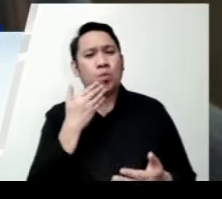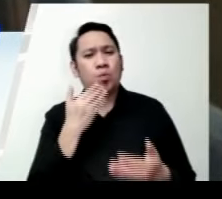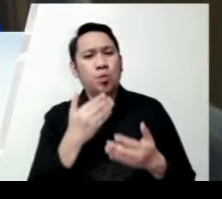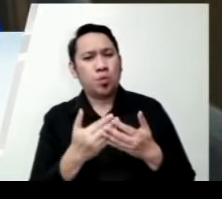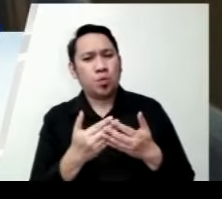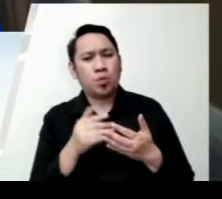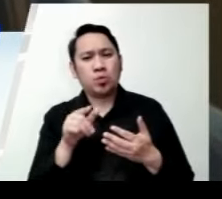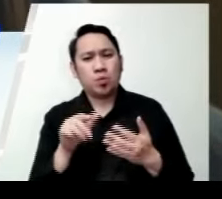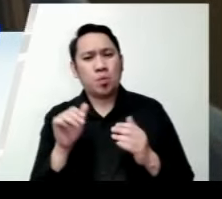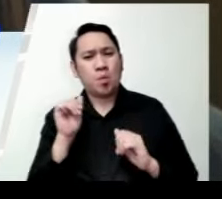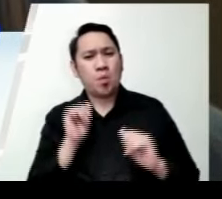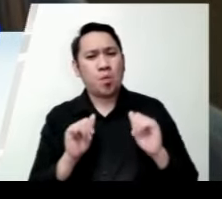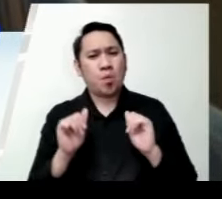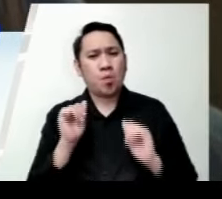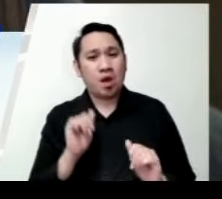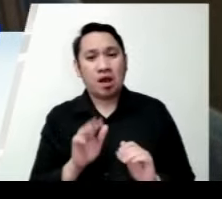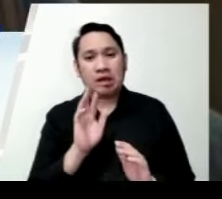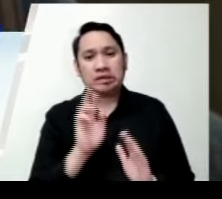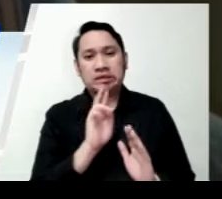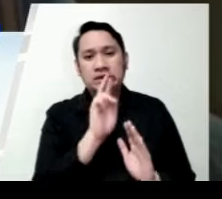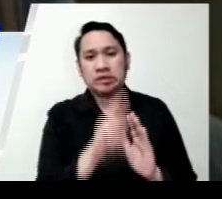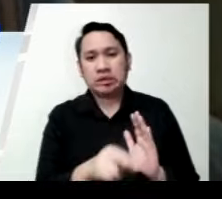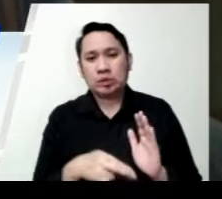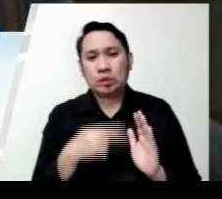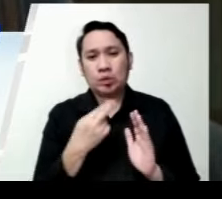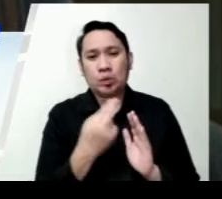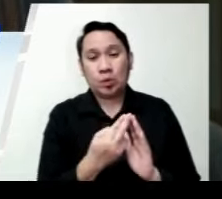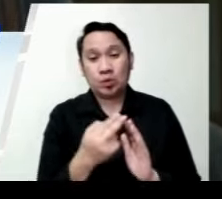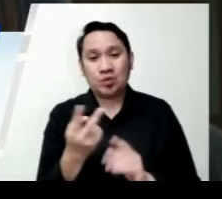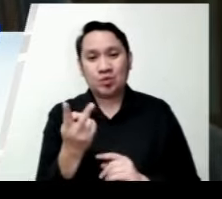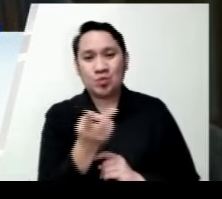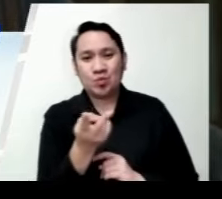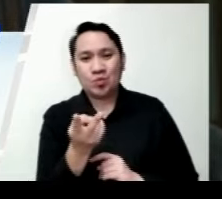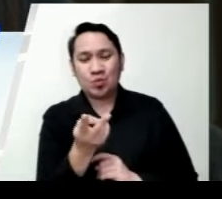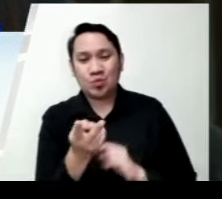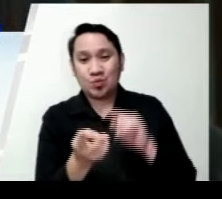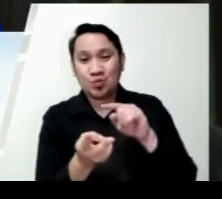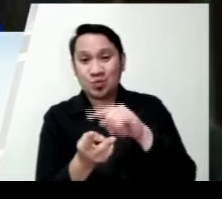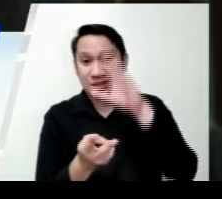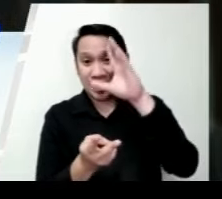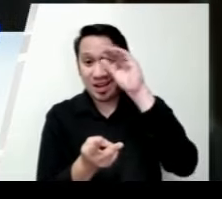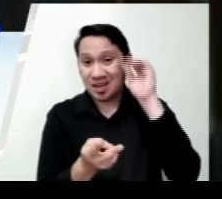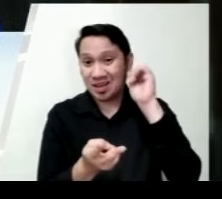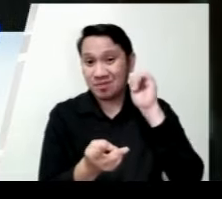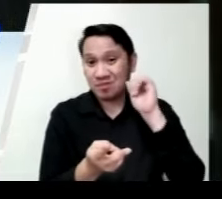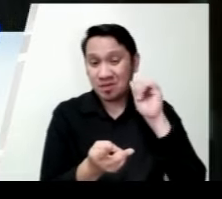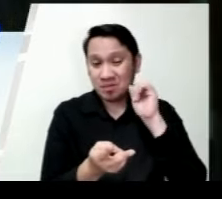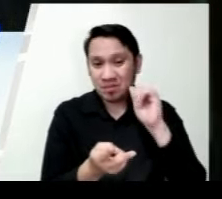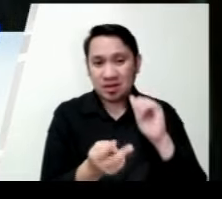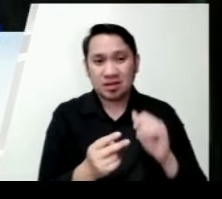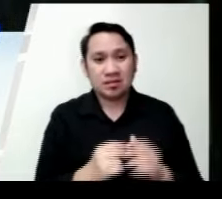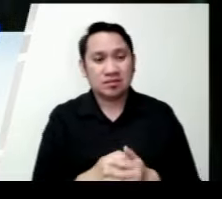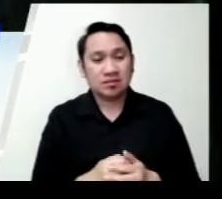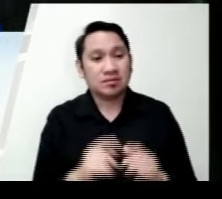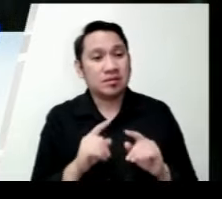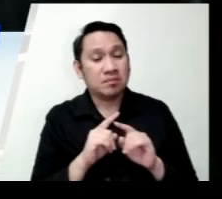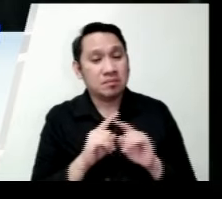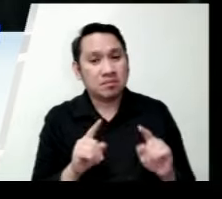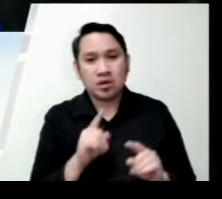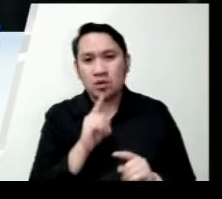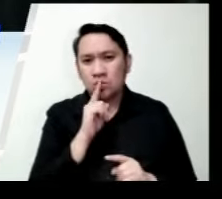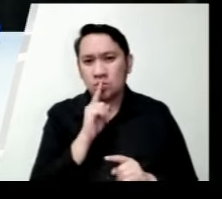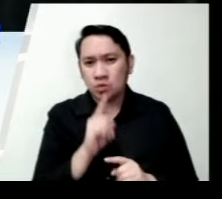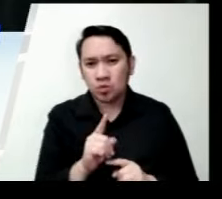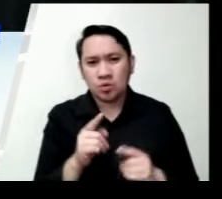sa pagganap ni David Licalco as Hiroshi. Pero kung may isang tao raw na sobrang natutuwa